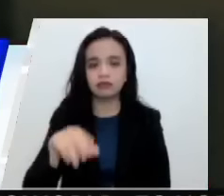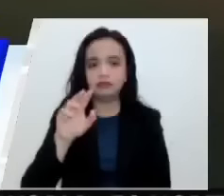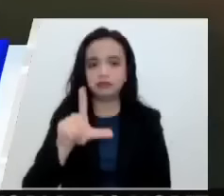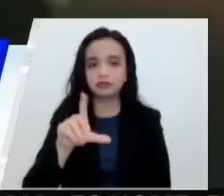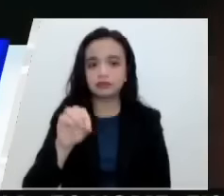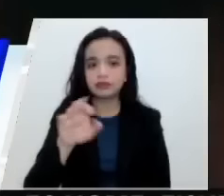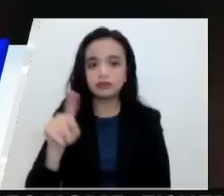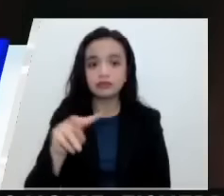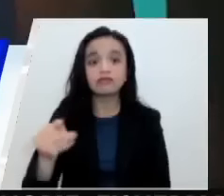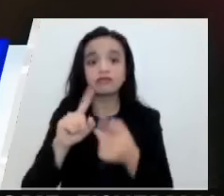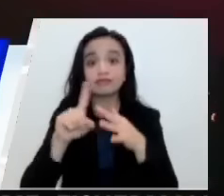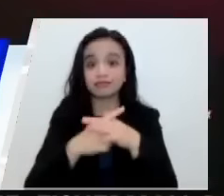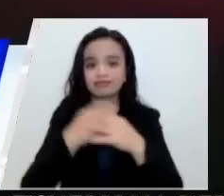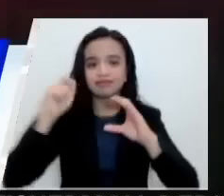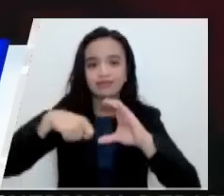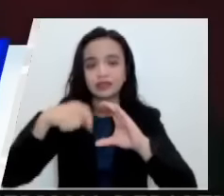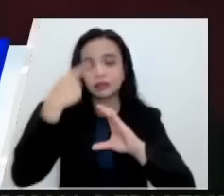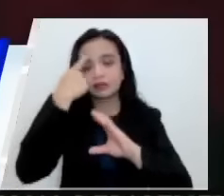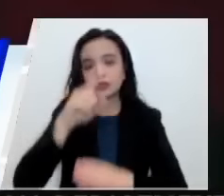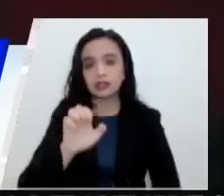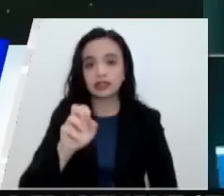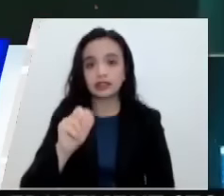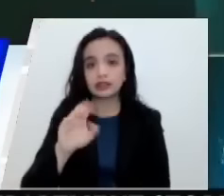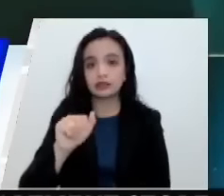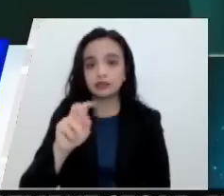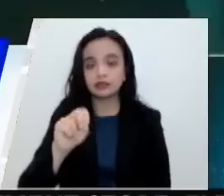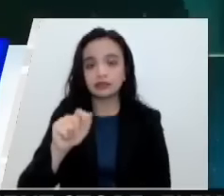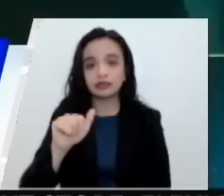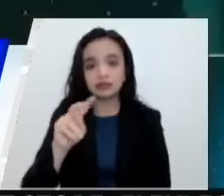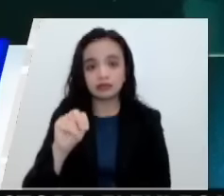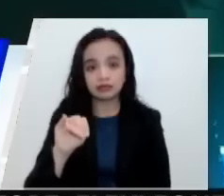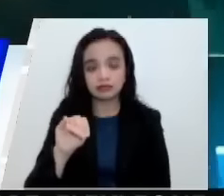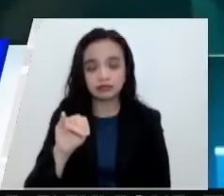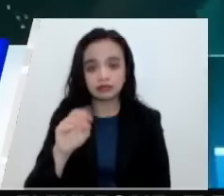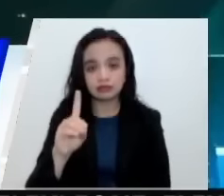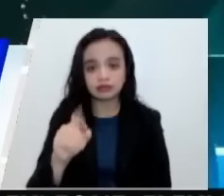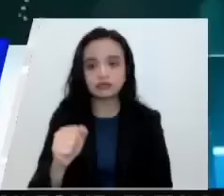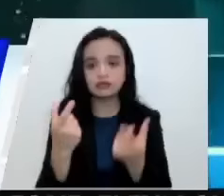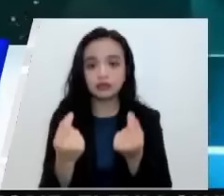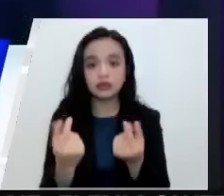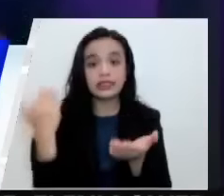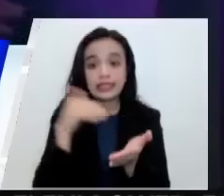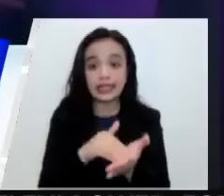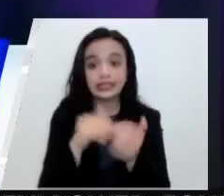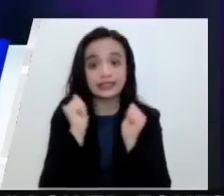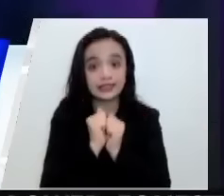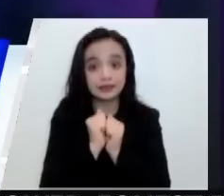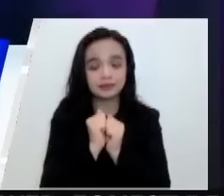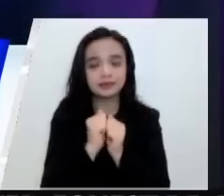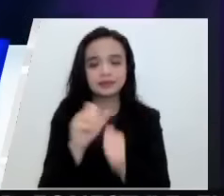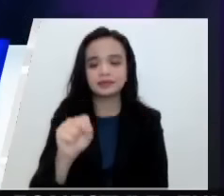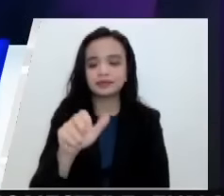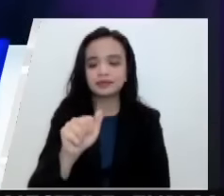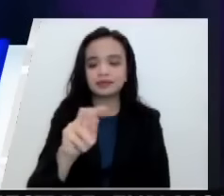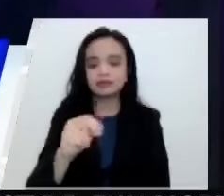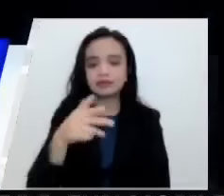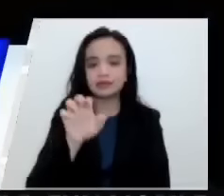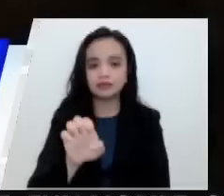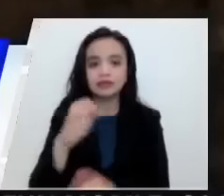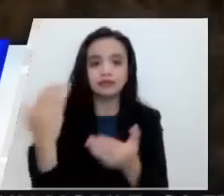mag-taping para sa Encantadia Chronicles Sangre, kung saan makakasama niyang muli ang mga OG Sangre at New Generation